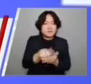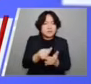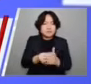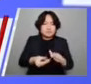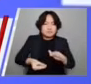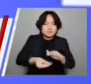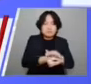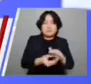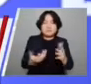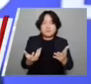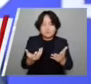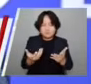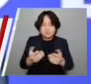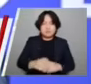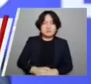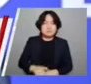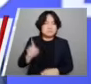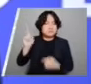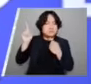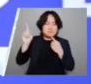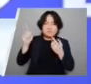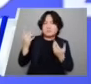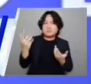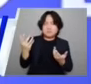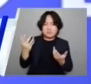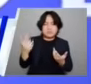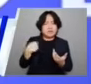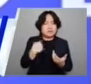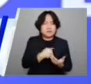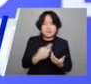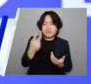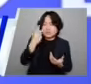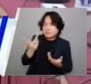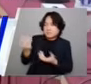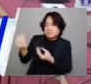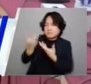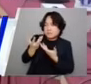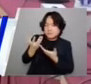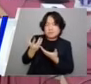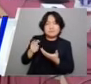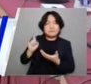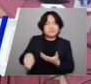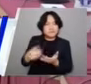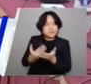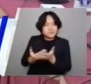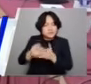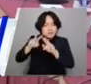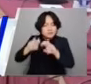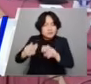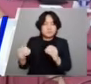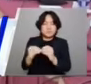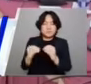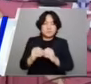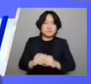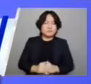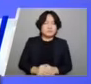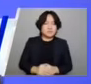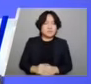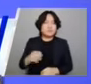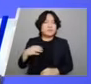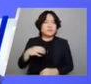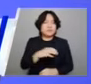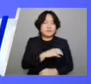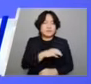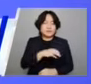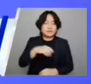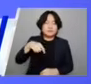something about it para we know where we start sa investigation po natin. May komite na raw na hahawak sa investigasyon. Meron na po